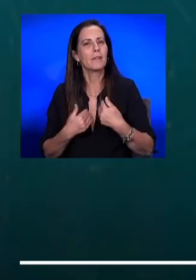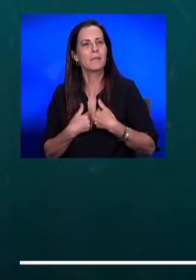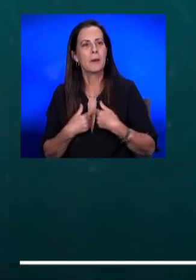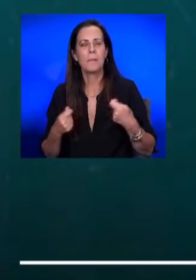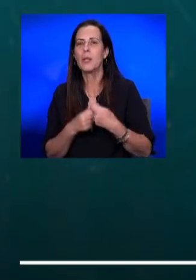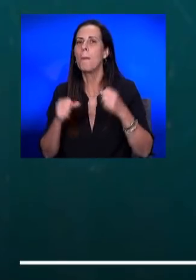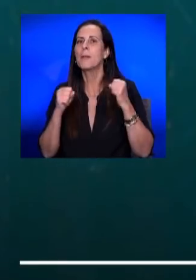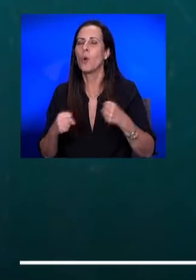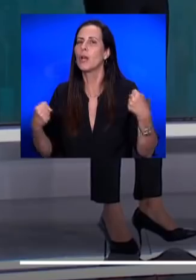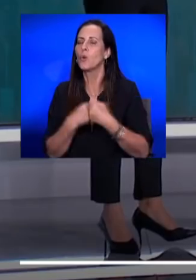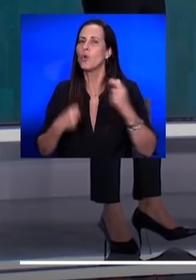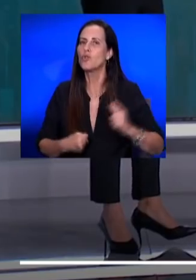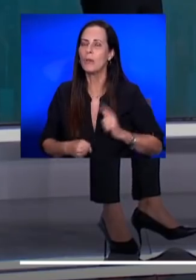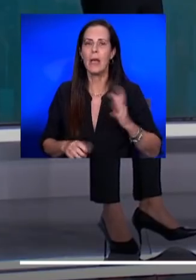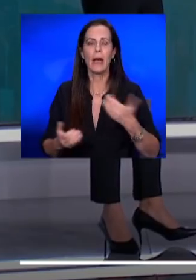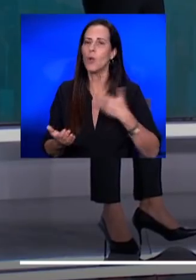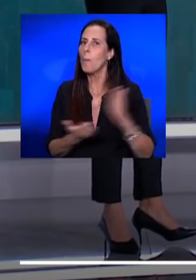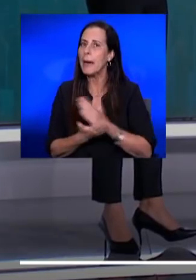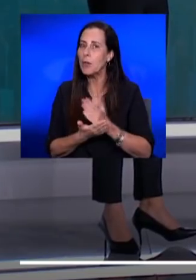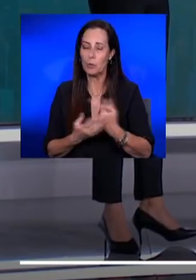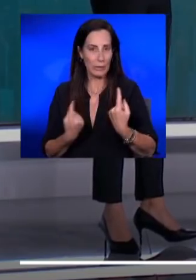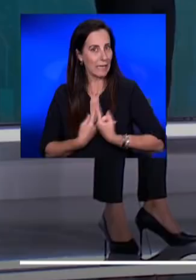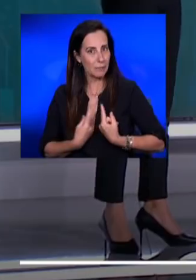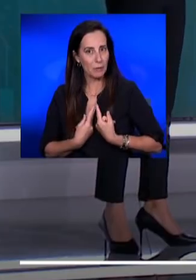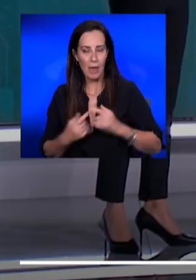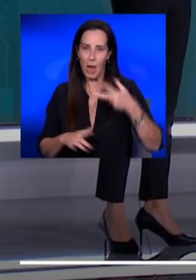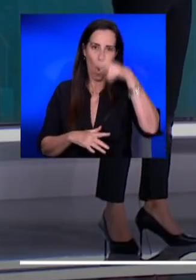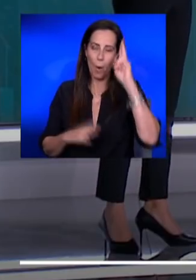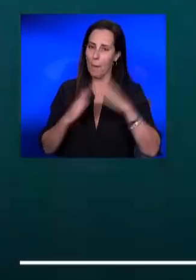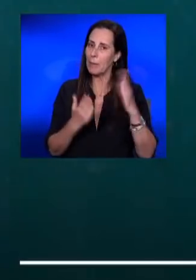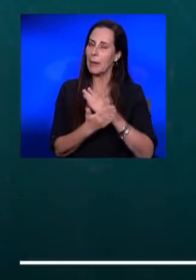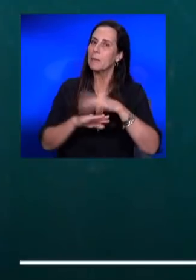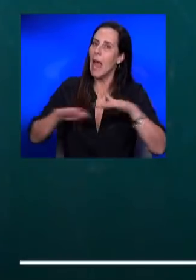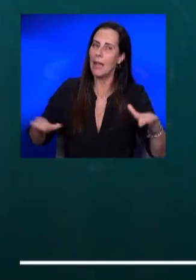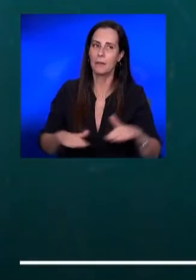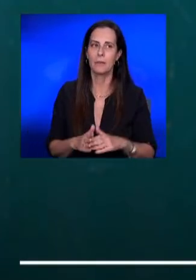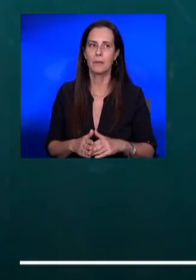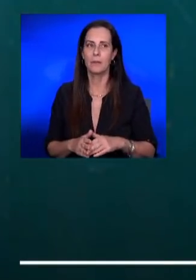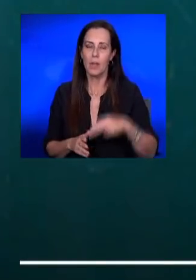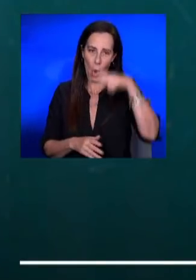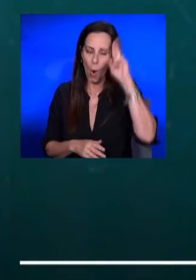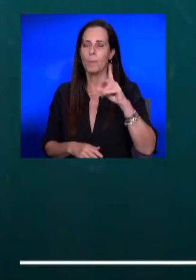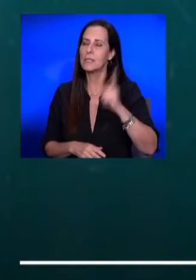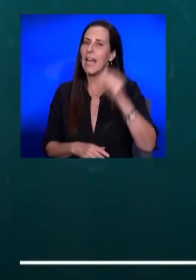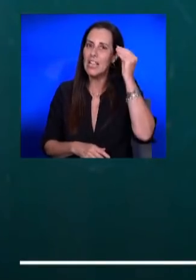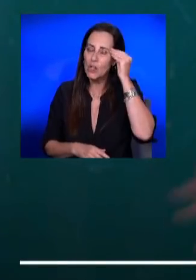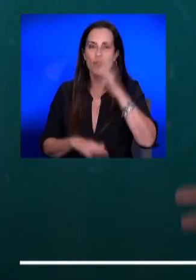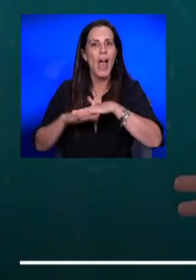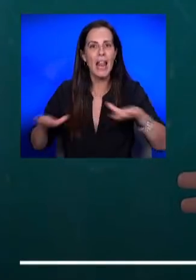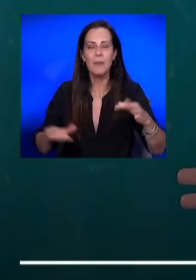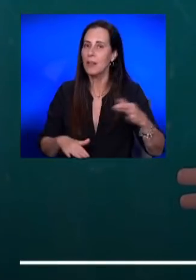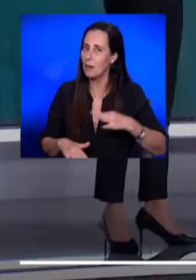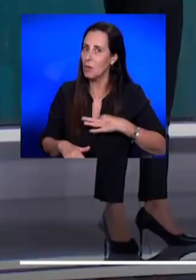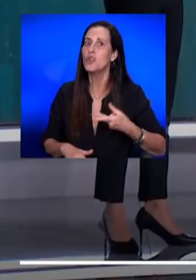ביטוח תאונות אישיות. איך אנחנו מכינות את עצמנו, איך ההורים בבית מכינים את הילדים. בעיקר, אגב, כהורים צריך לזכור שהילדים נפגעים הרבה